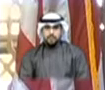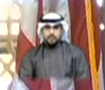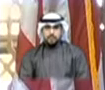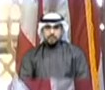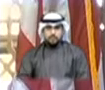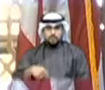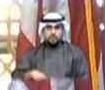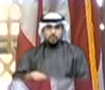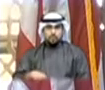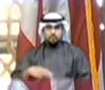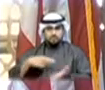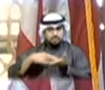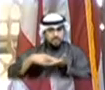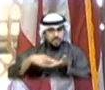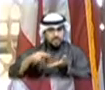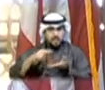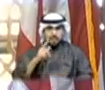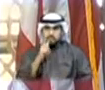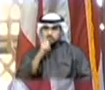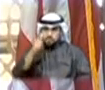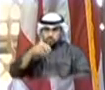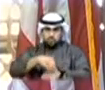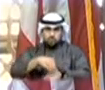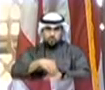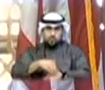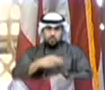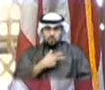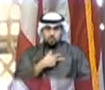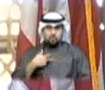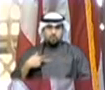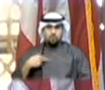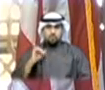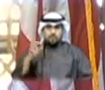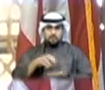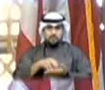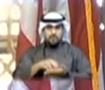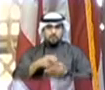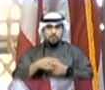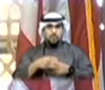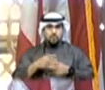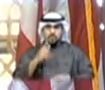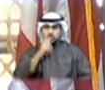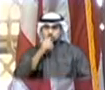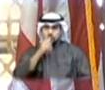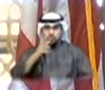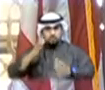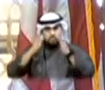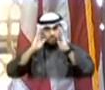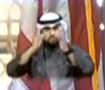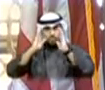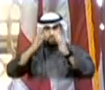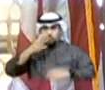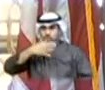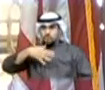إن رسالتي لكم من شعب الكويت ومن حكومة بلادي هي شكرا لكم على ما فعلتموه من أجلنا. أريد أن أقول لكم بالنيابة